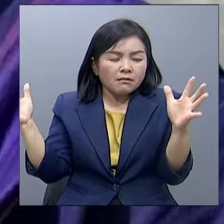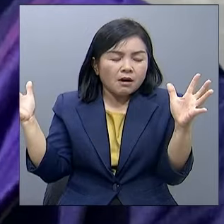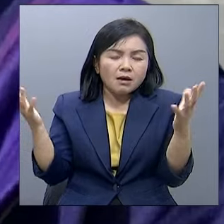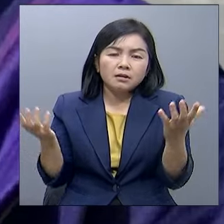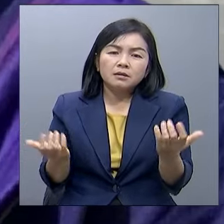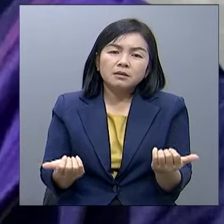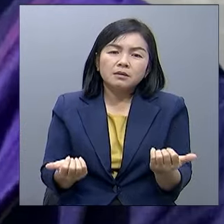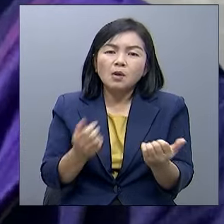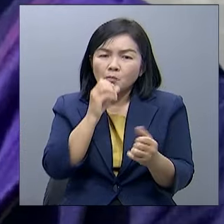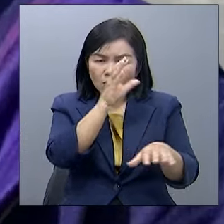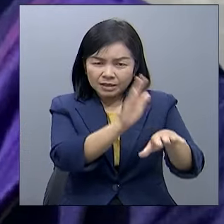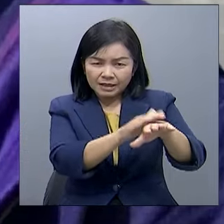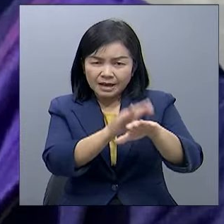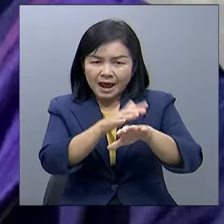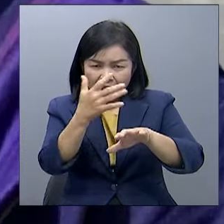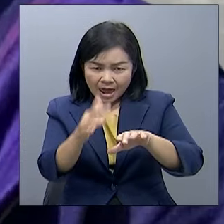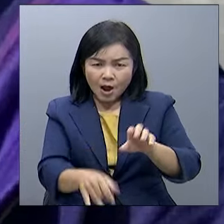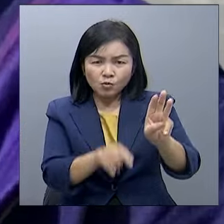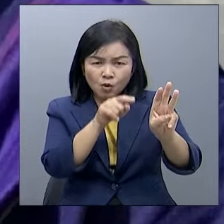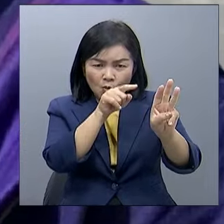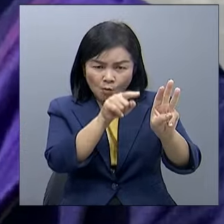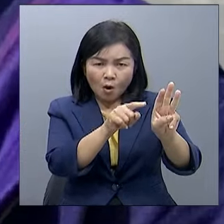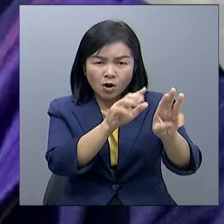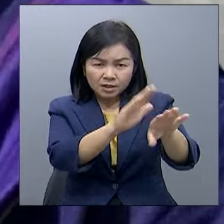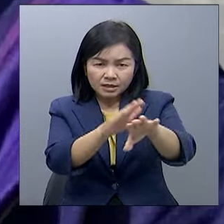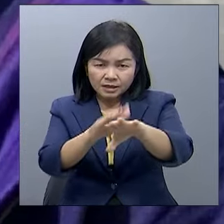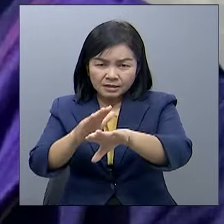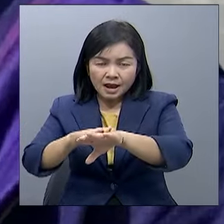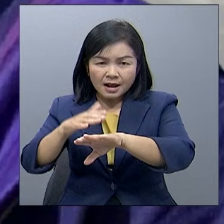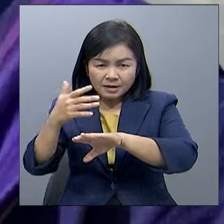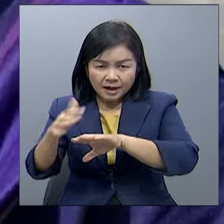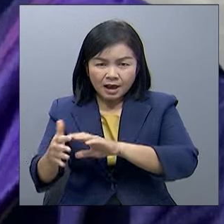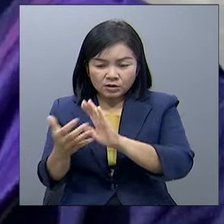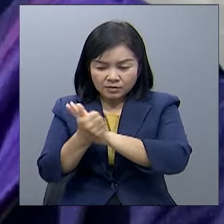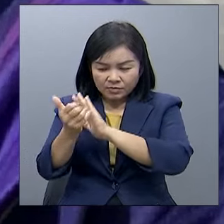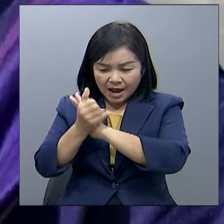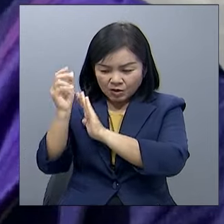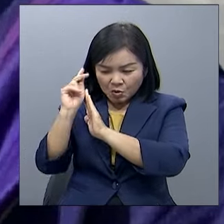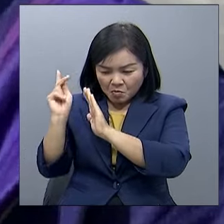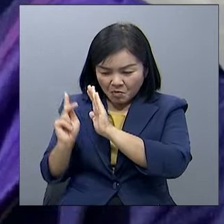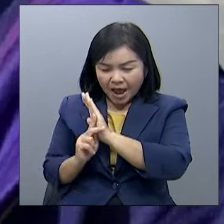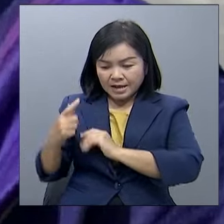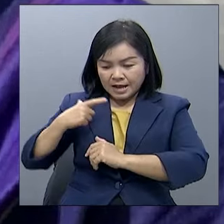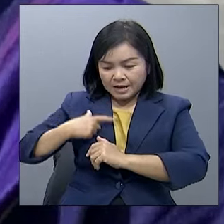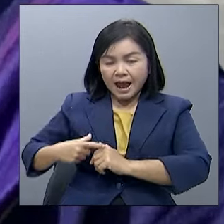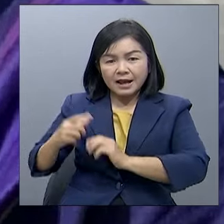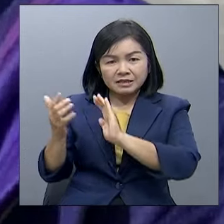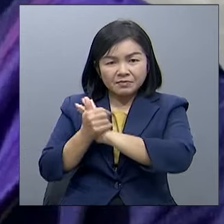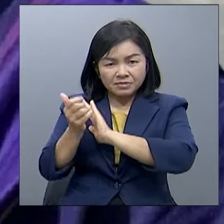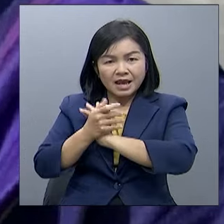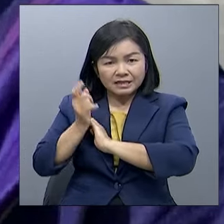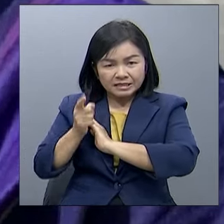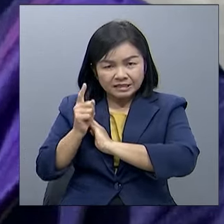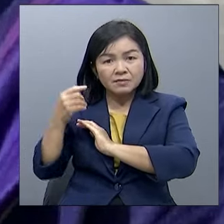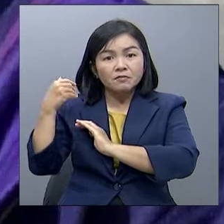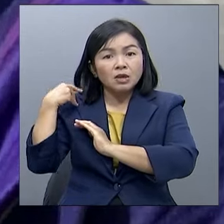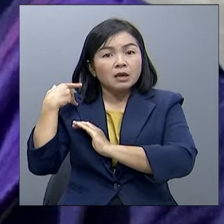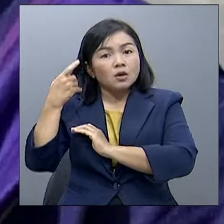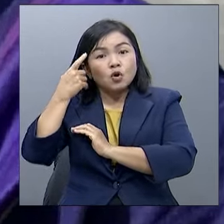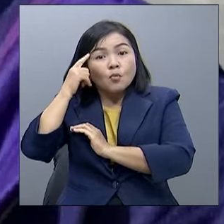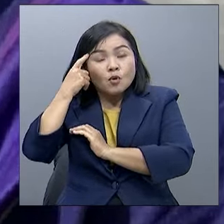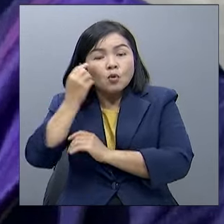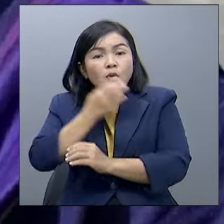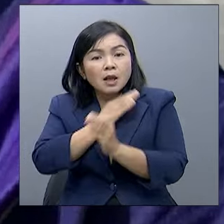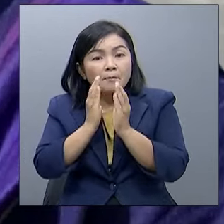มก็เตือนท่านวอตั้งแต่แรกๆแล้วว่าไอ้หานักกฎหมายดีๆหาทนายดีๆเตรียมรับมือไว้เลยก็ไม่รู้ว่าท่านวอได้ท